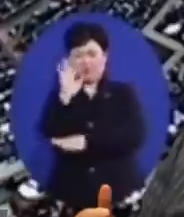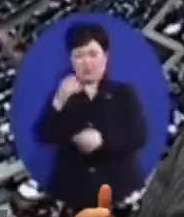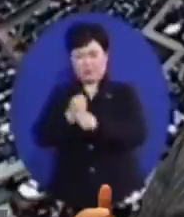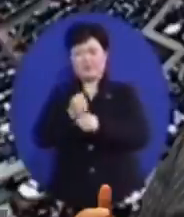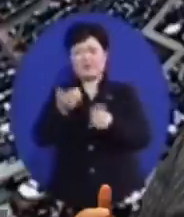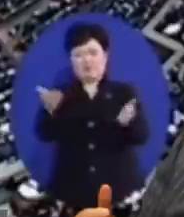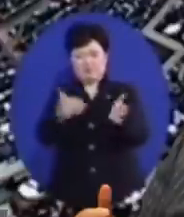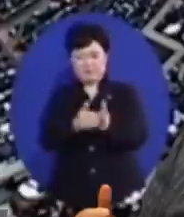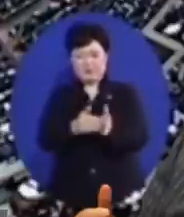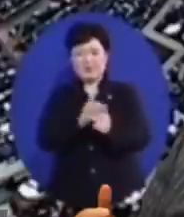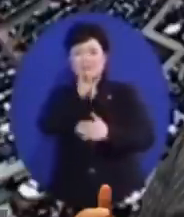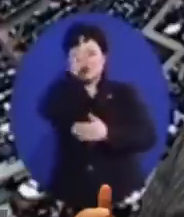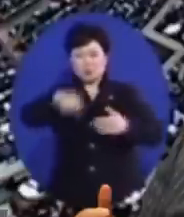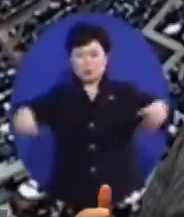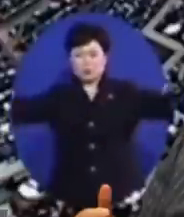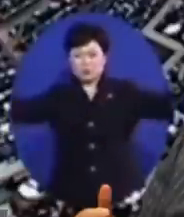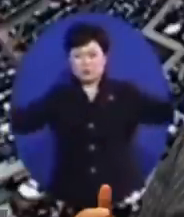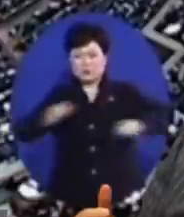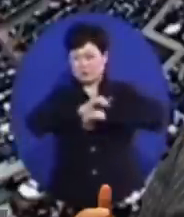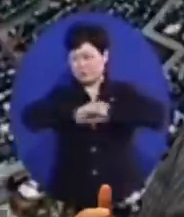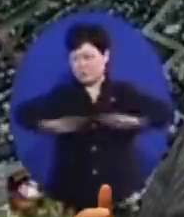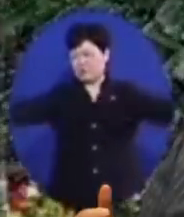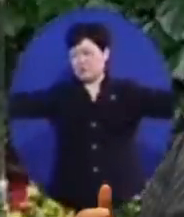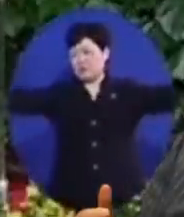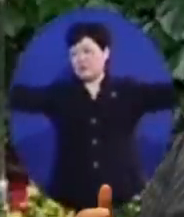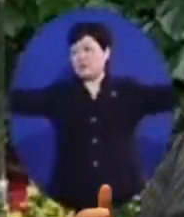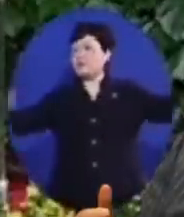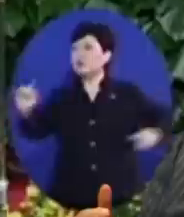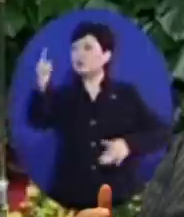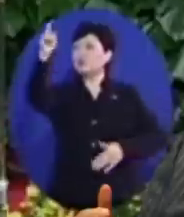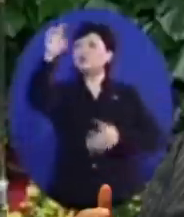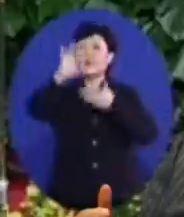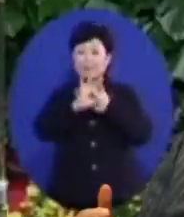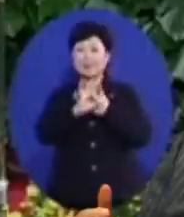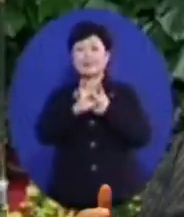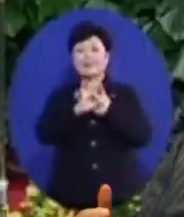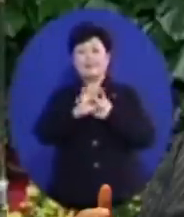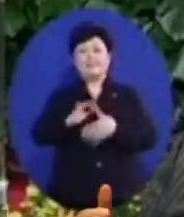것입니다. 독수리가 날개를 치며 창공 높이 오르고 되면